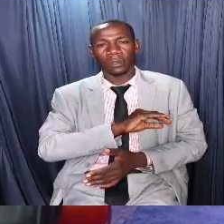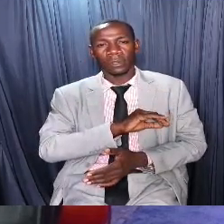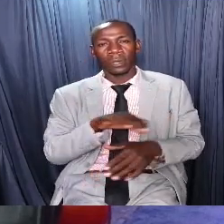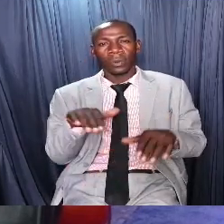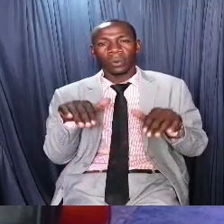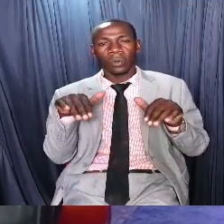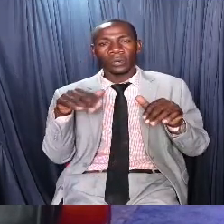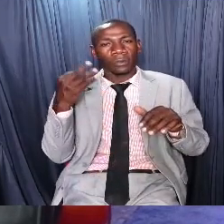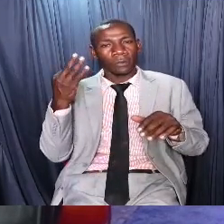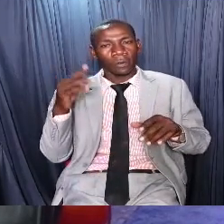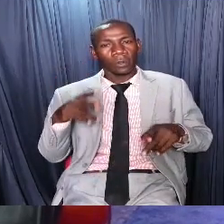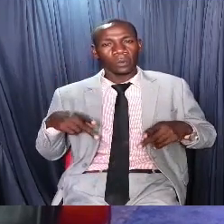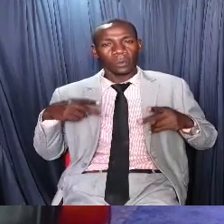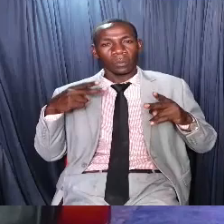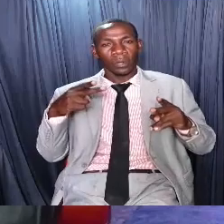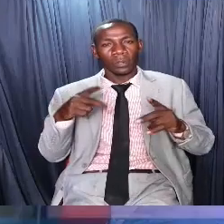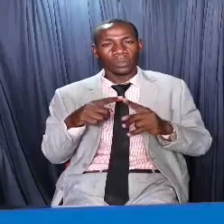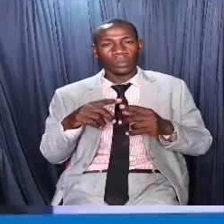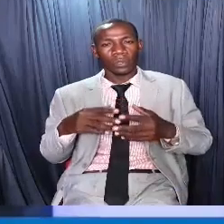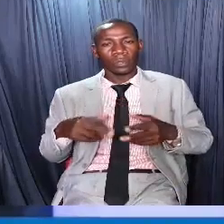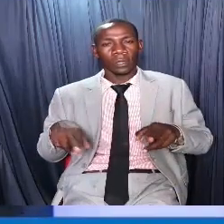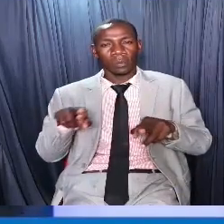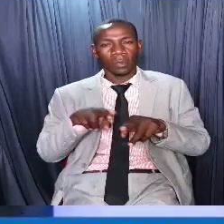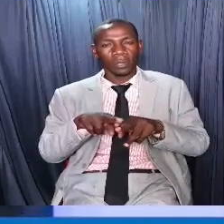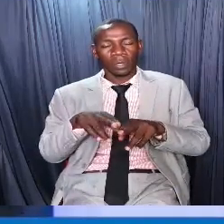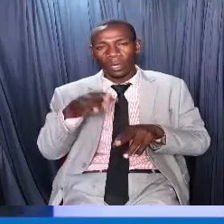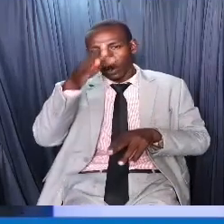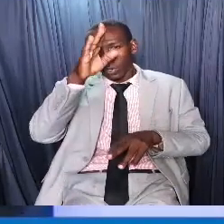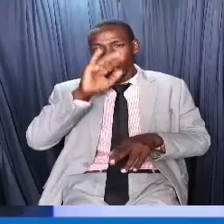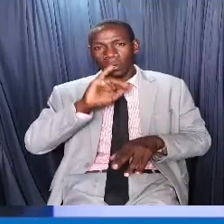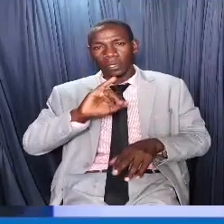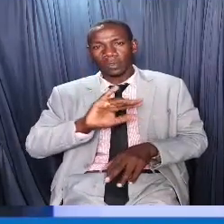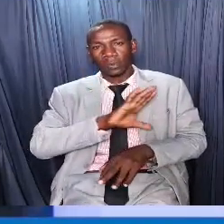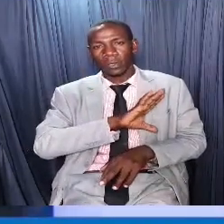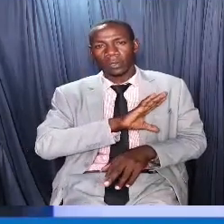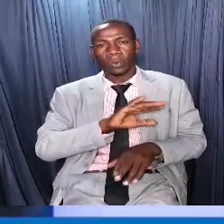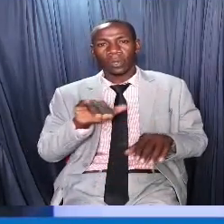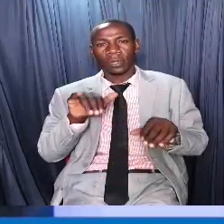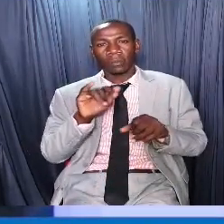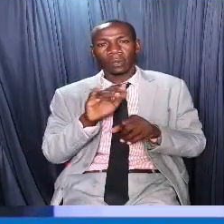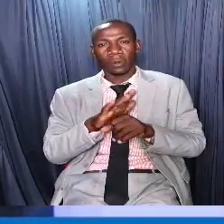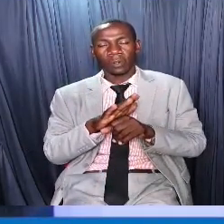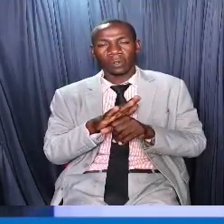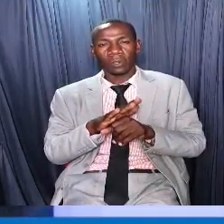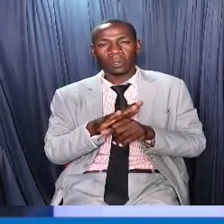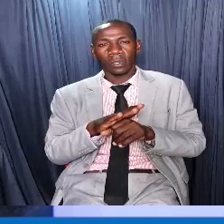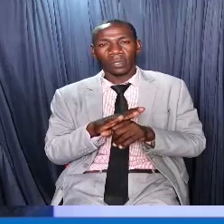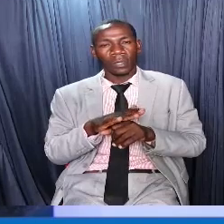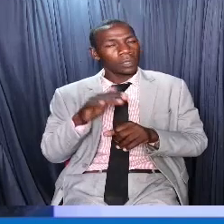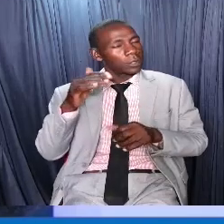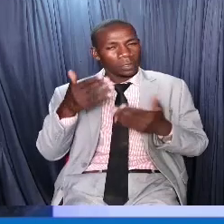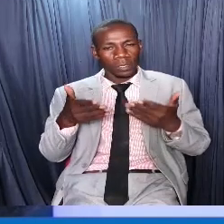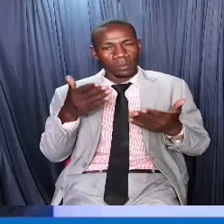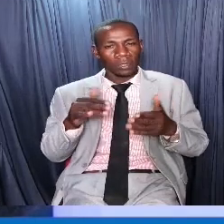Ungojea mwanadamu. Waits for a human being to repent. Mungu ni mvumilivu, ungoja sana. God is so persevering, waiting and giving time. Unafanya kama hasikii.